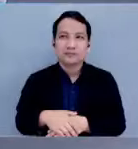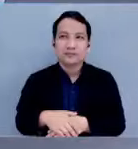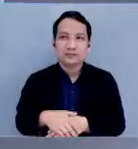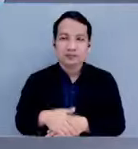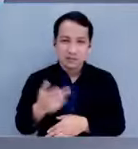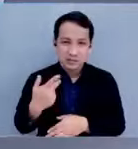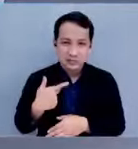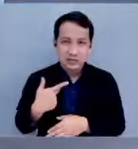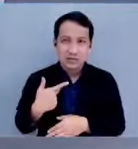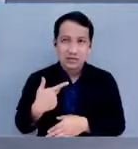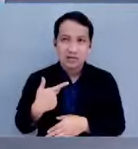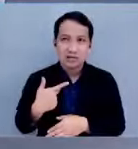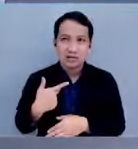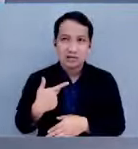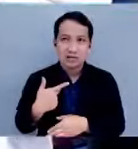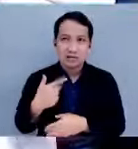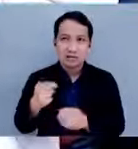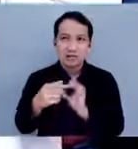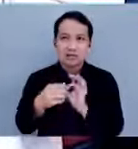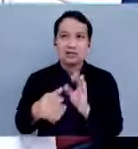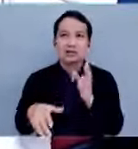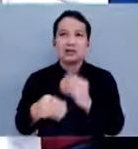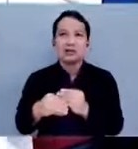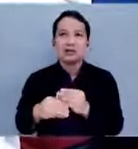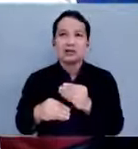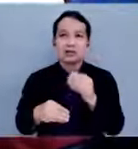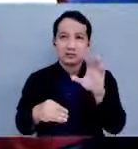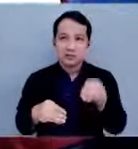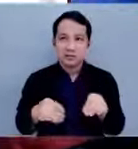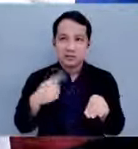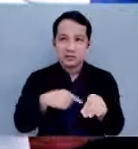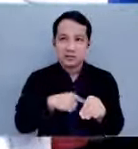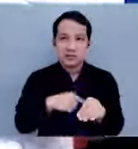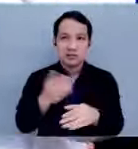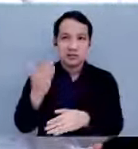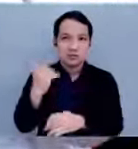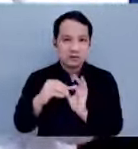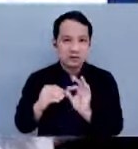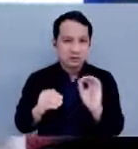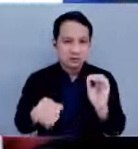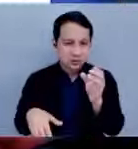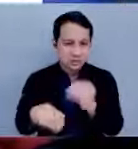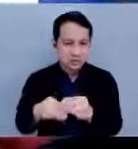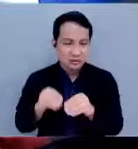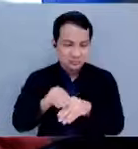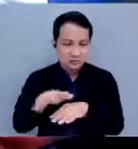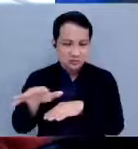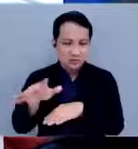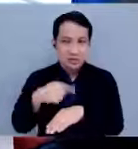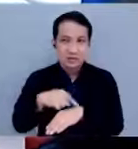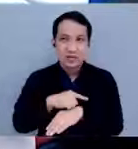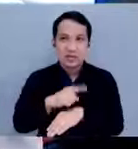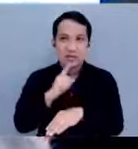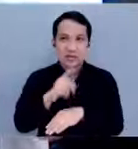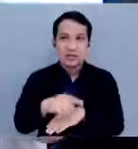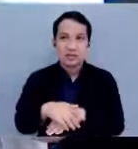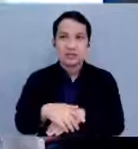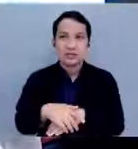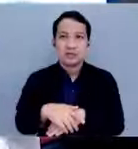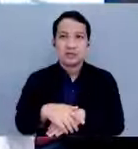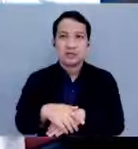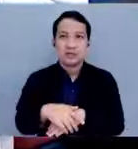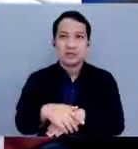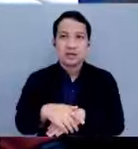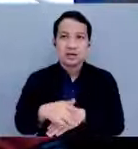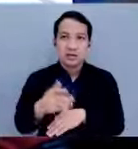to yung mga binibigay ninyo. Mm. You are classic, eh. So, yes, classic. Meron kayong impluensya sa mga ano sa mga acts today.